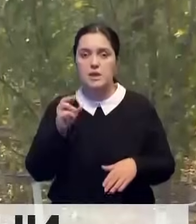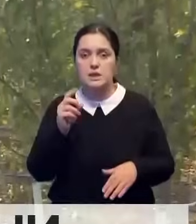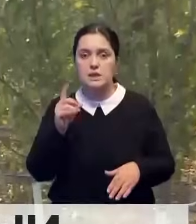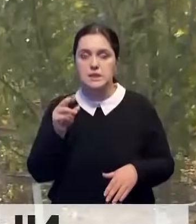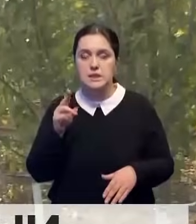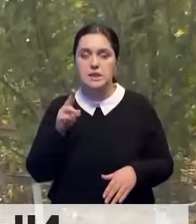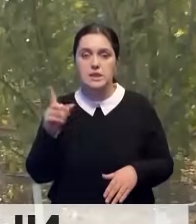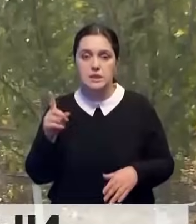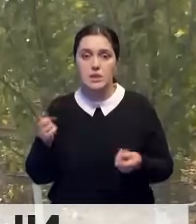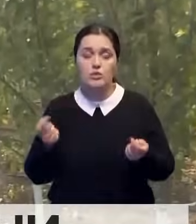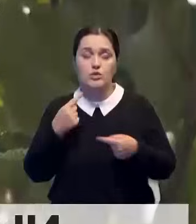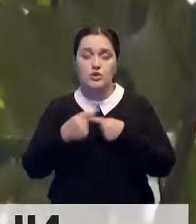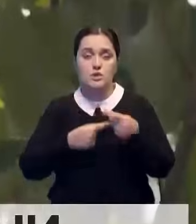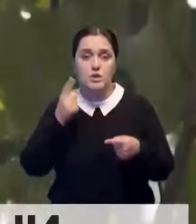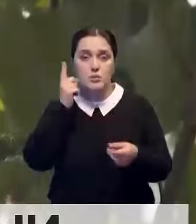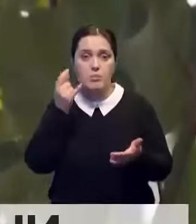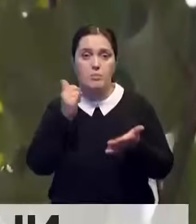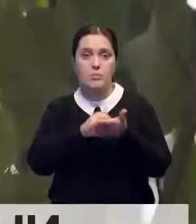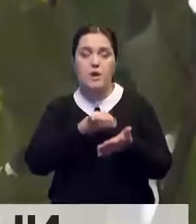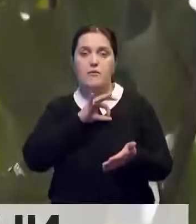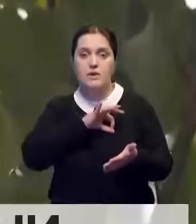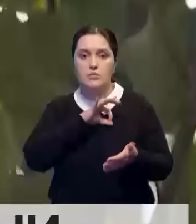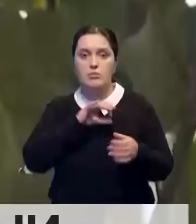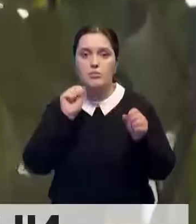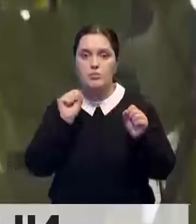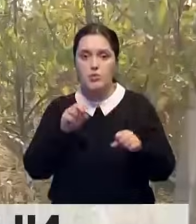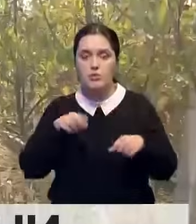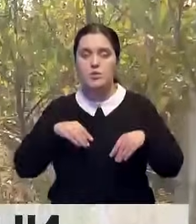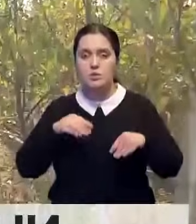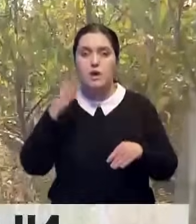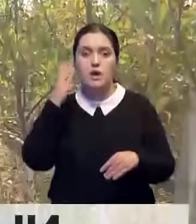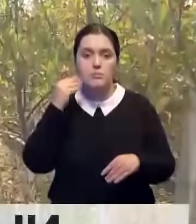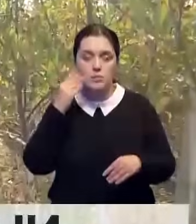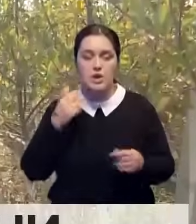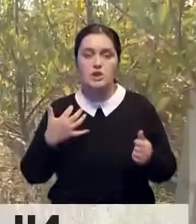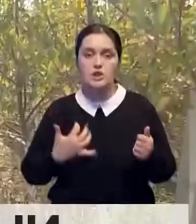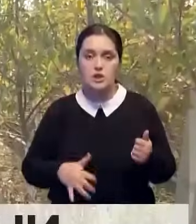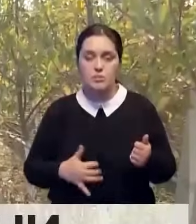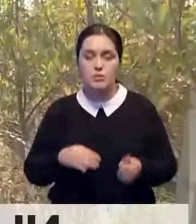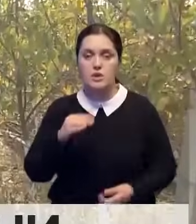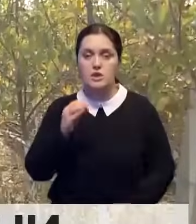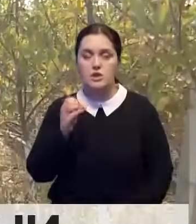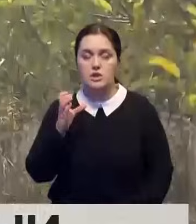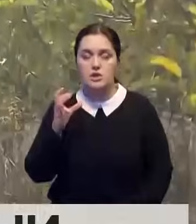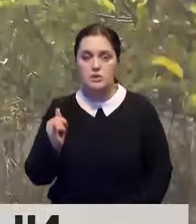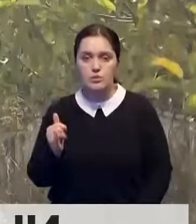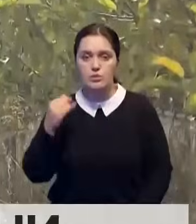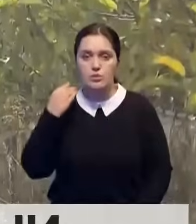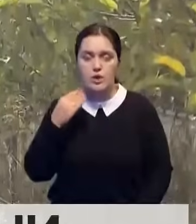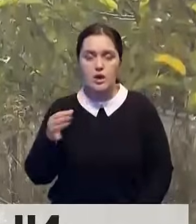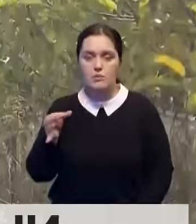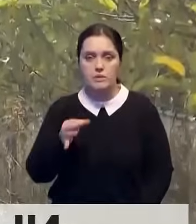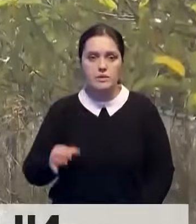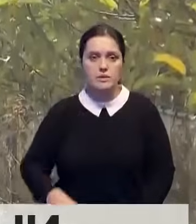урегулирование убытков через мобильное приложение. Воспользоваться таким шансом сейчас могут садоводы Алматинской, Жамбылской, Жетысуской и Туркестанской областей.